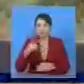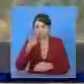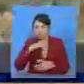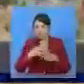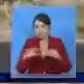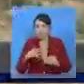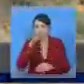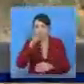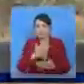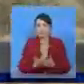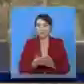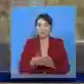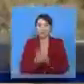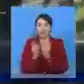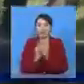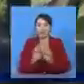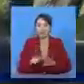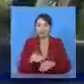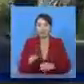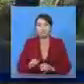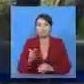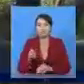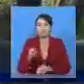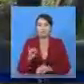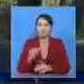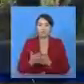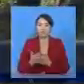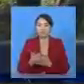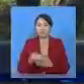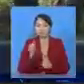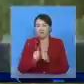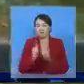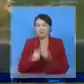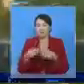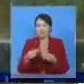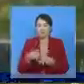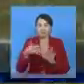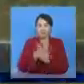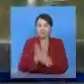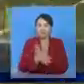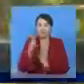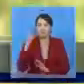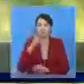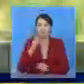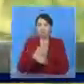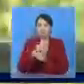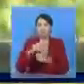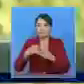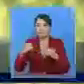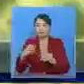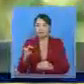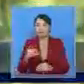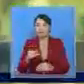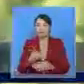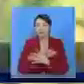счет государственной казны ведется борьба только с саранчой. Тем не менее, аграриям частично субсидируются затраты на химообработку территории от